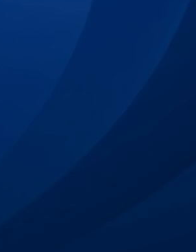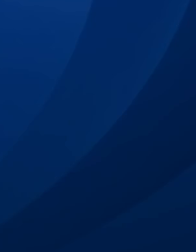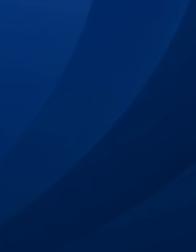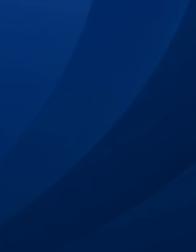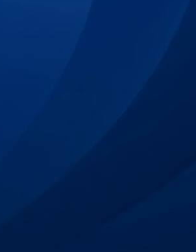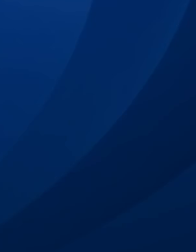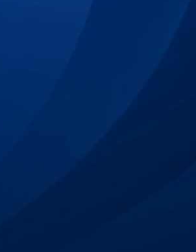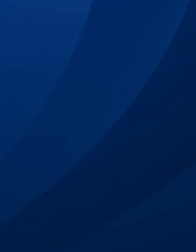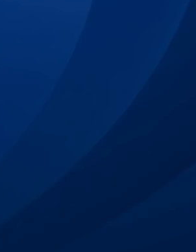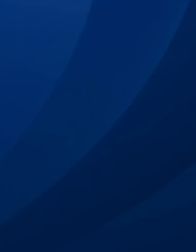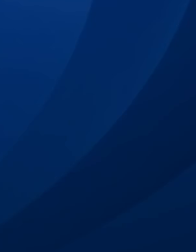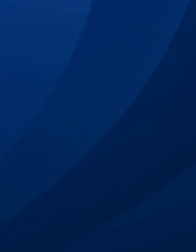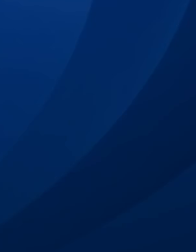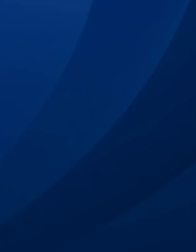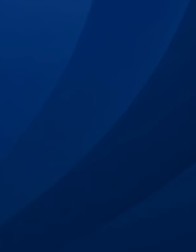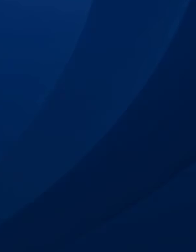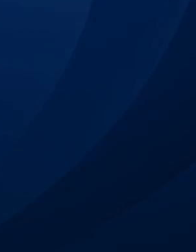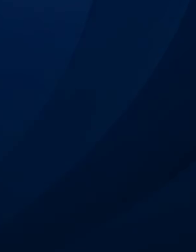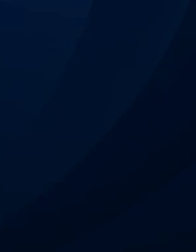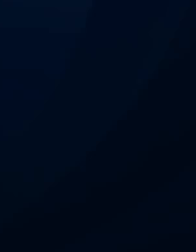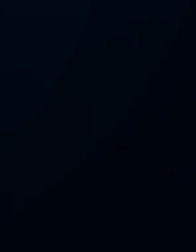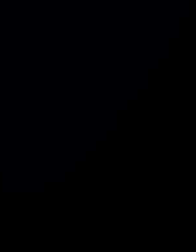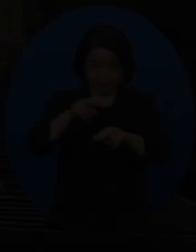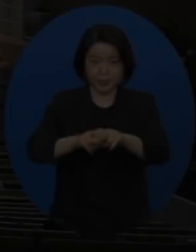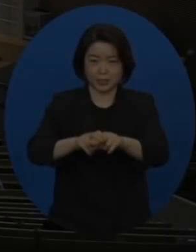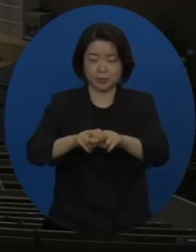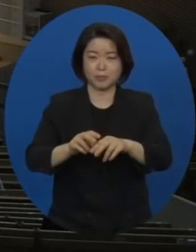그의 제자들이 그를 믿게 되었다.